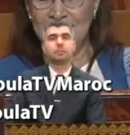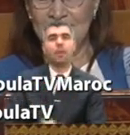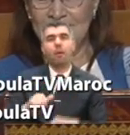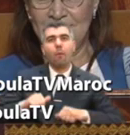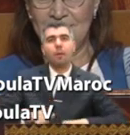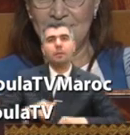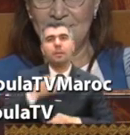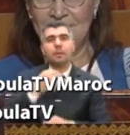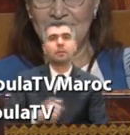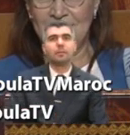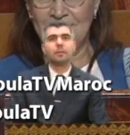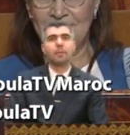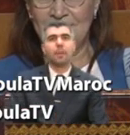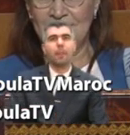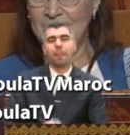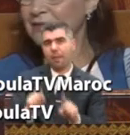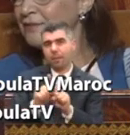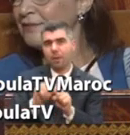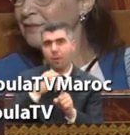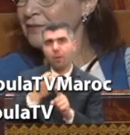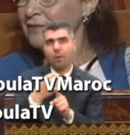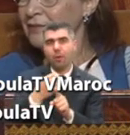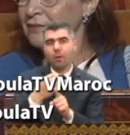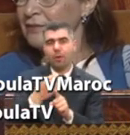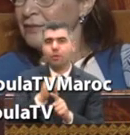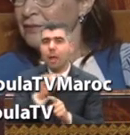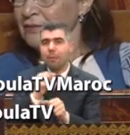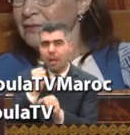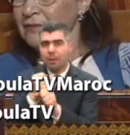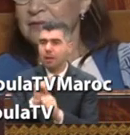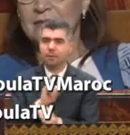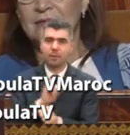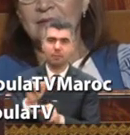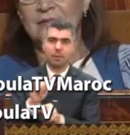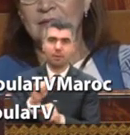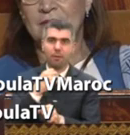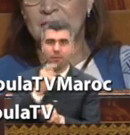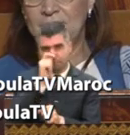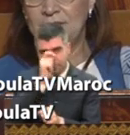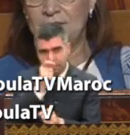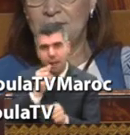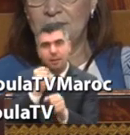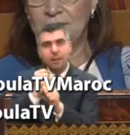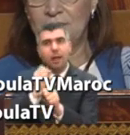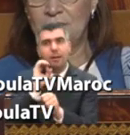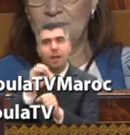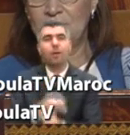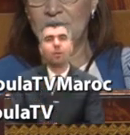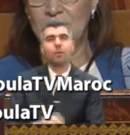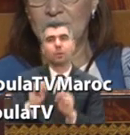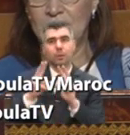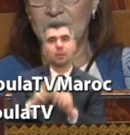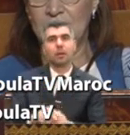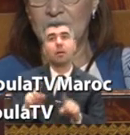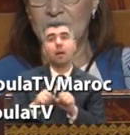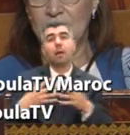باش ما نكونوش عدميين، كنشكركم على المجهودات اللي كتقوموا بها، ولكن هذا الشيء راه ما كافيش السيد الوزير.